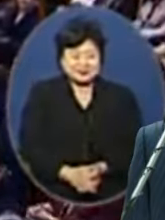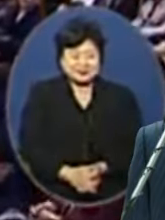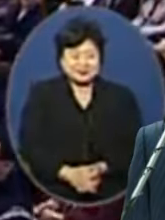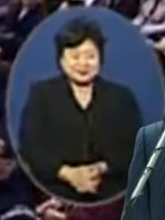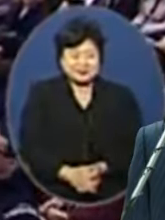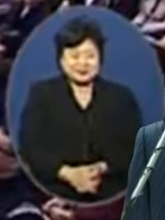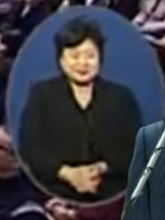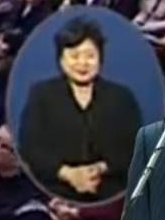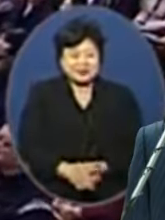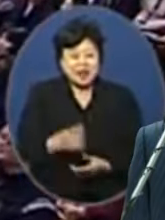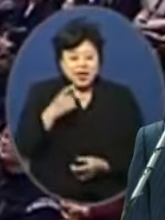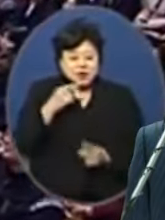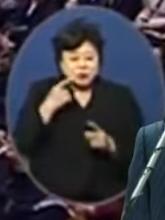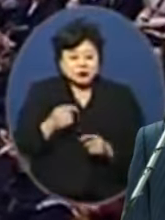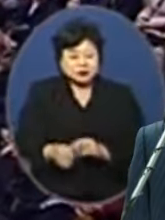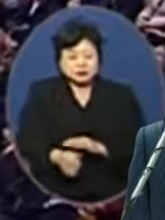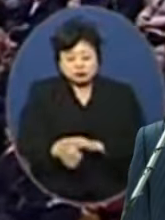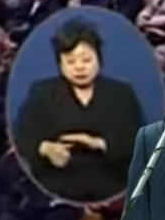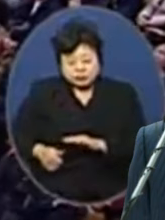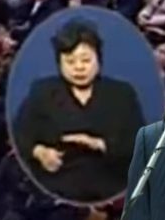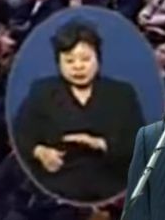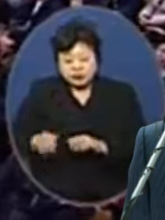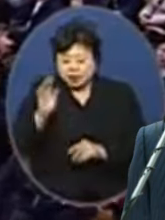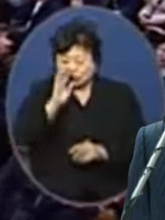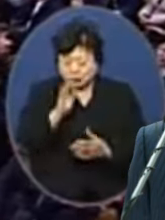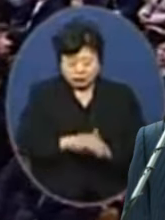그런데 내가 뒷걸음질 치게 되면